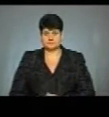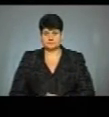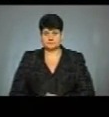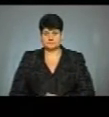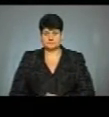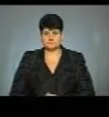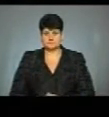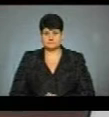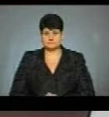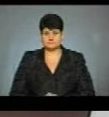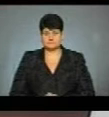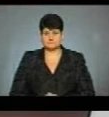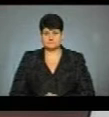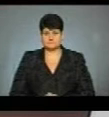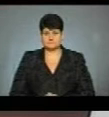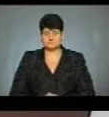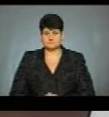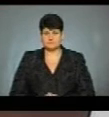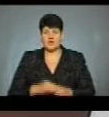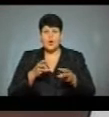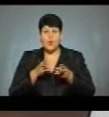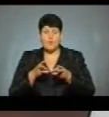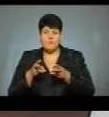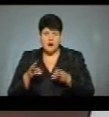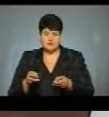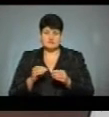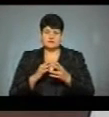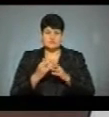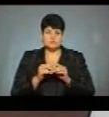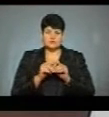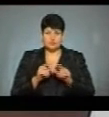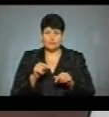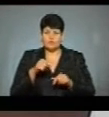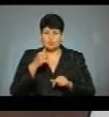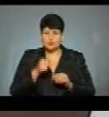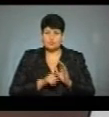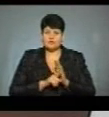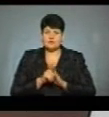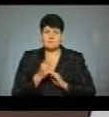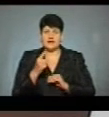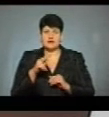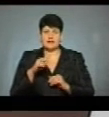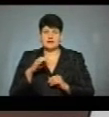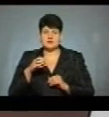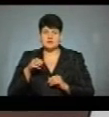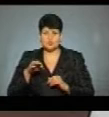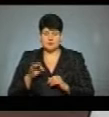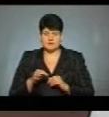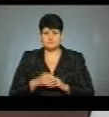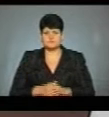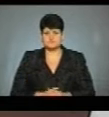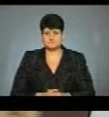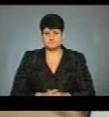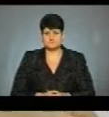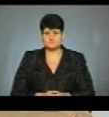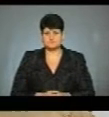Суспільному. Тернопільщина. Опалювати у Нападівській школі та садочку цього року почали 1 листопада, повідомив Володимир Ратушко.